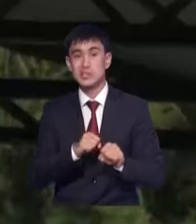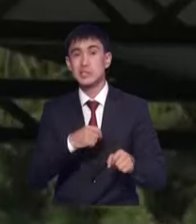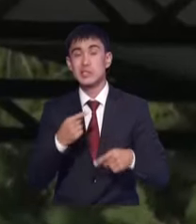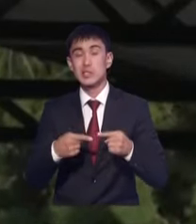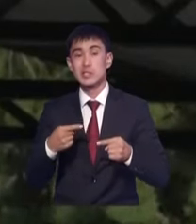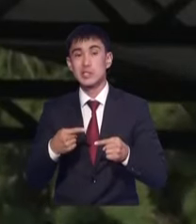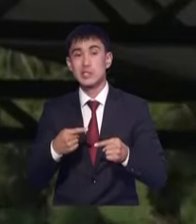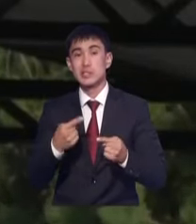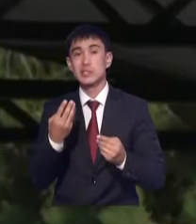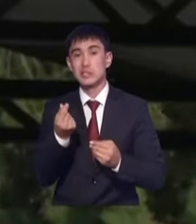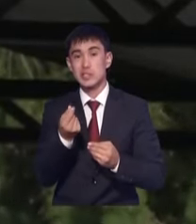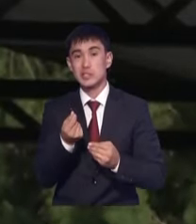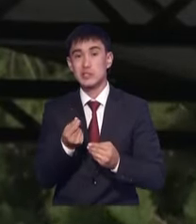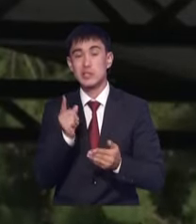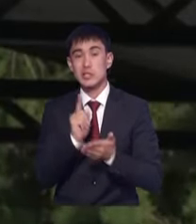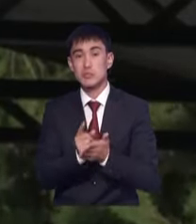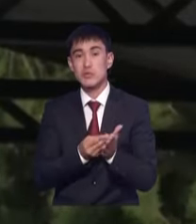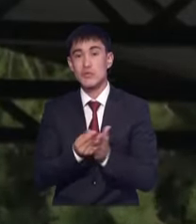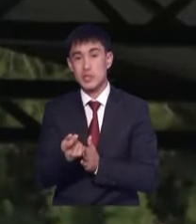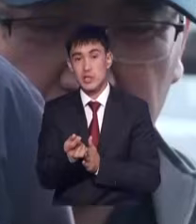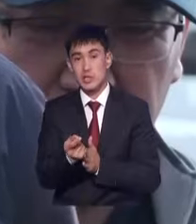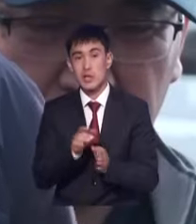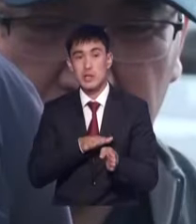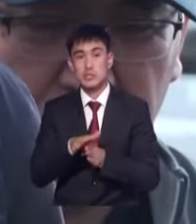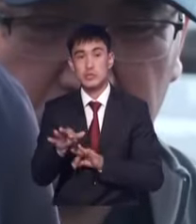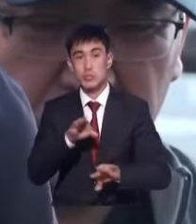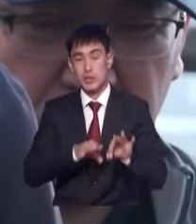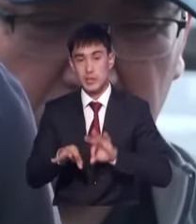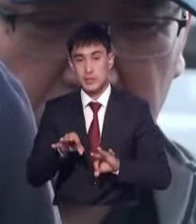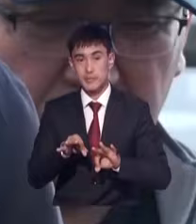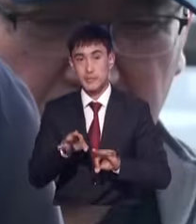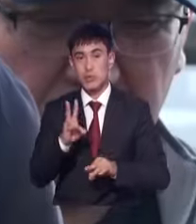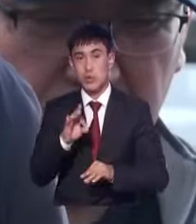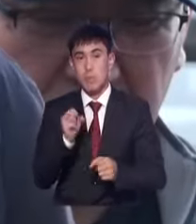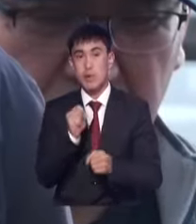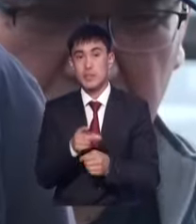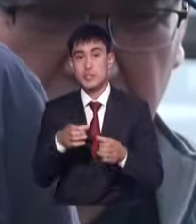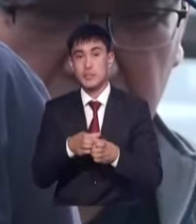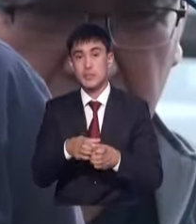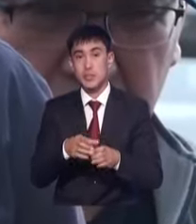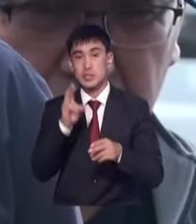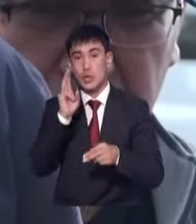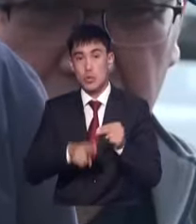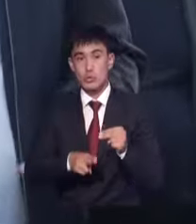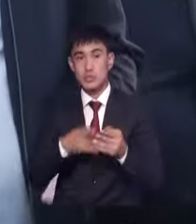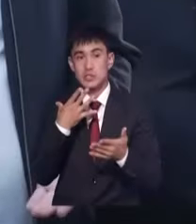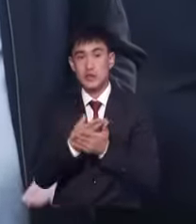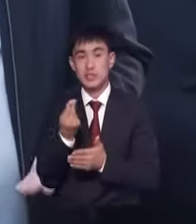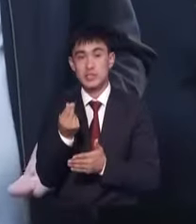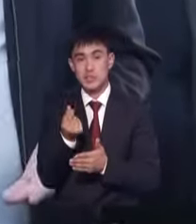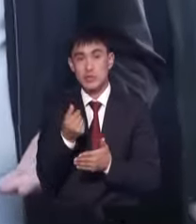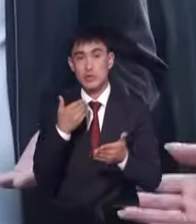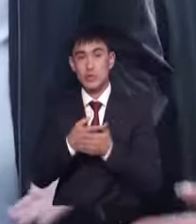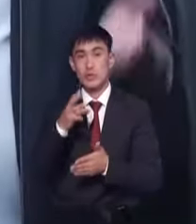задержки части средств, которые должны быть выделены на реализацию проекта. Однако подрядчик обязался закончить работы на свои средства